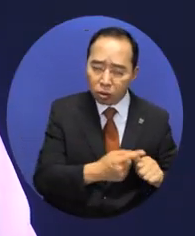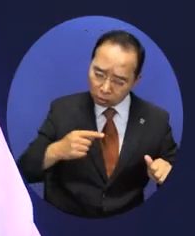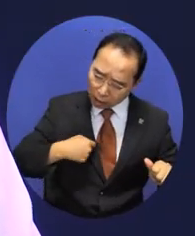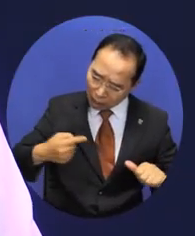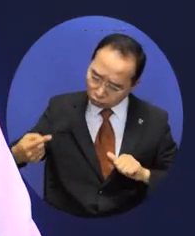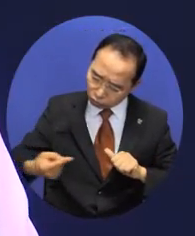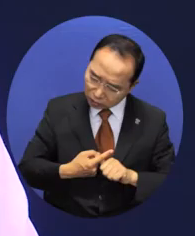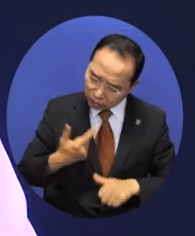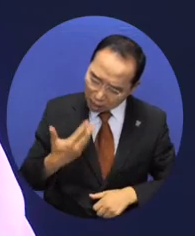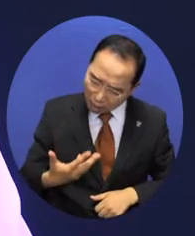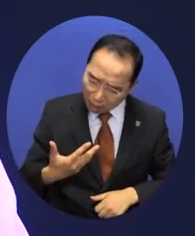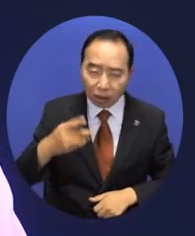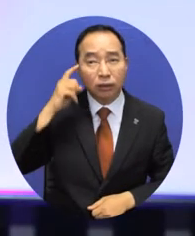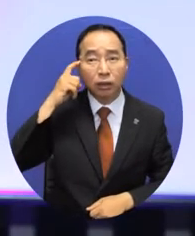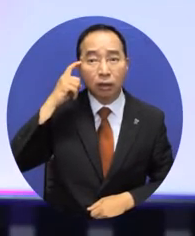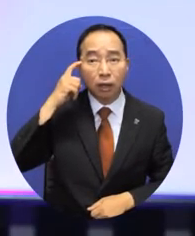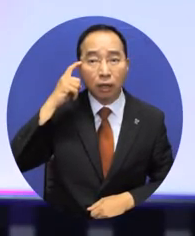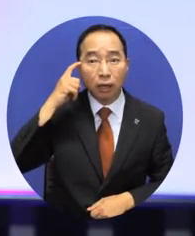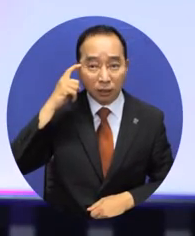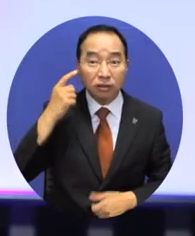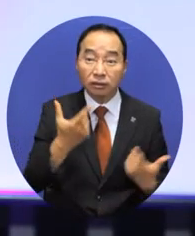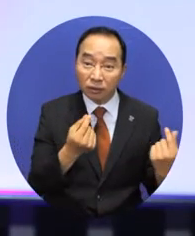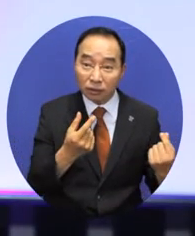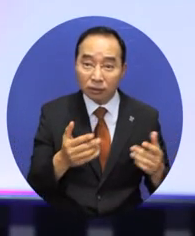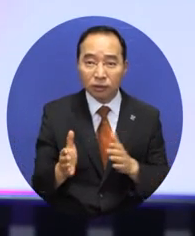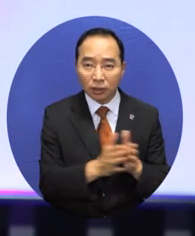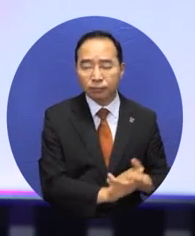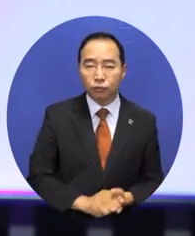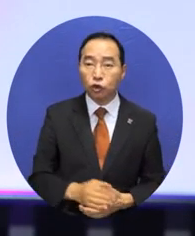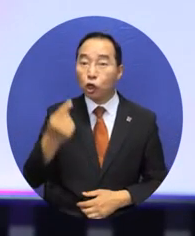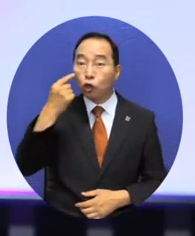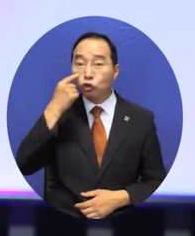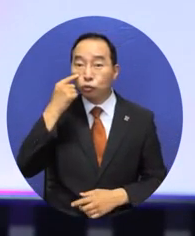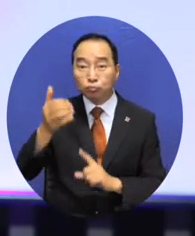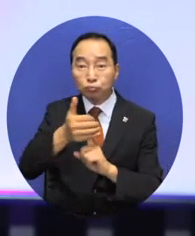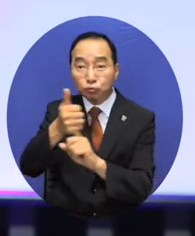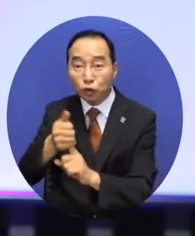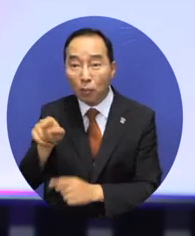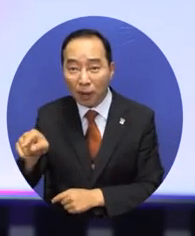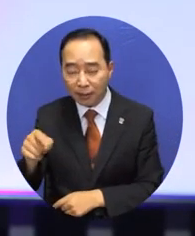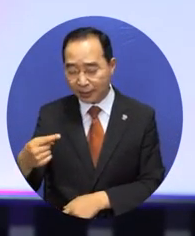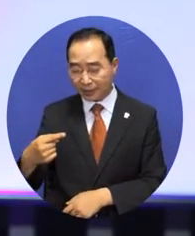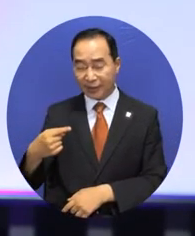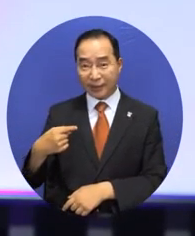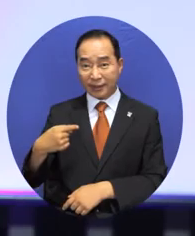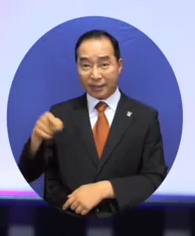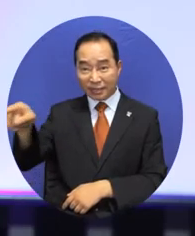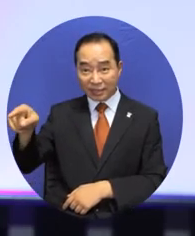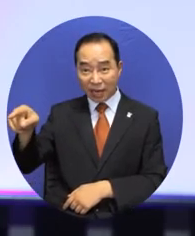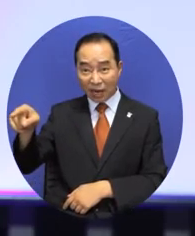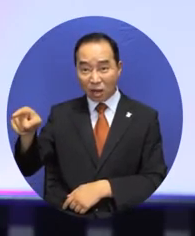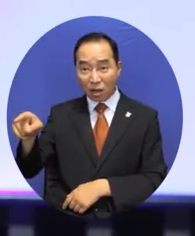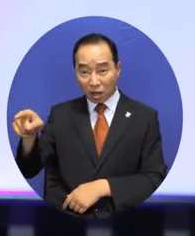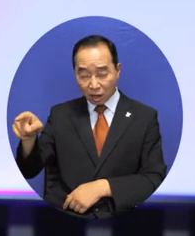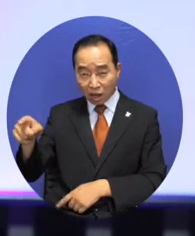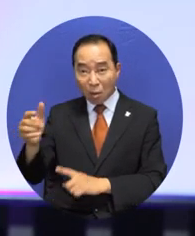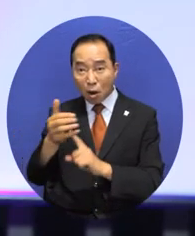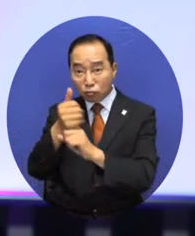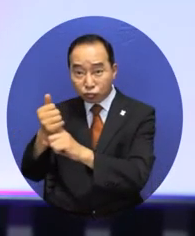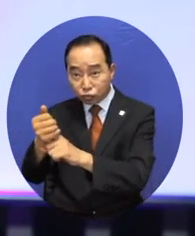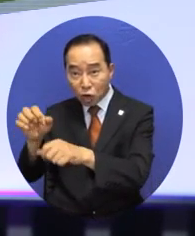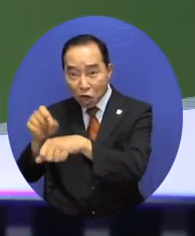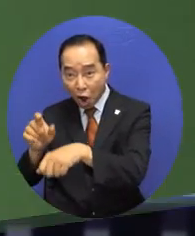그런 것처럼 눈부처라는 것은 내 안의 불성과 타인의 불성이 하나로 되는 경지입니다.